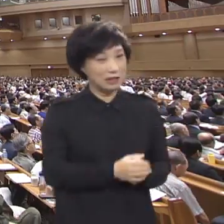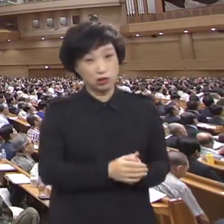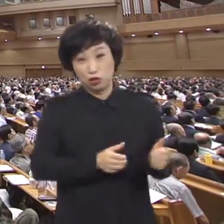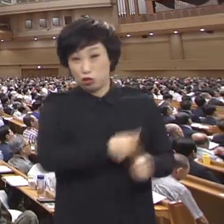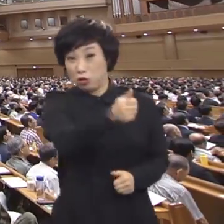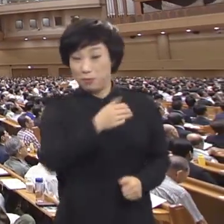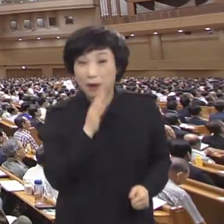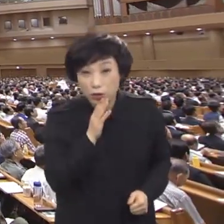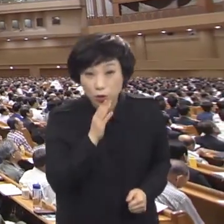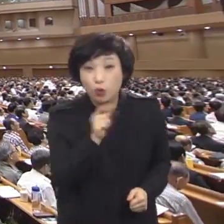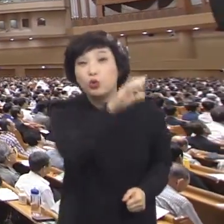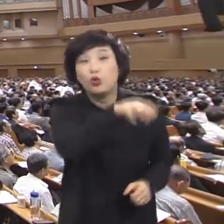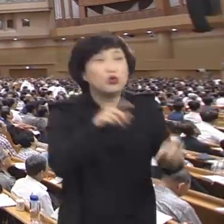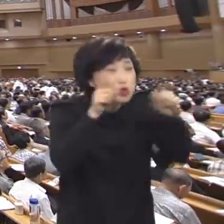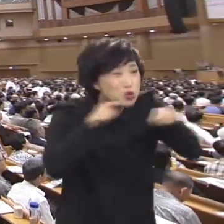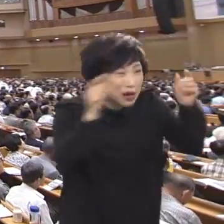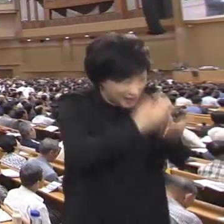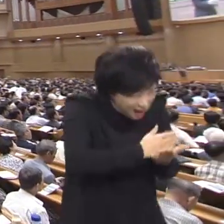떠나가라! 어디로 지어가라!